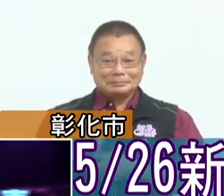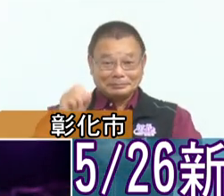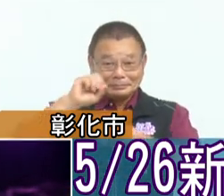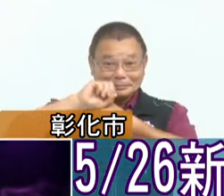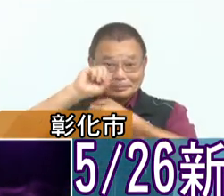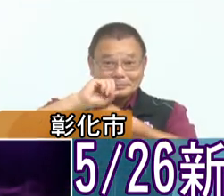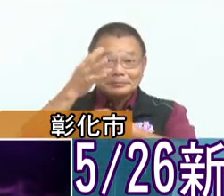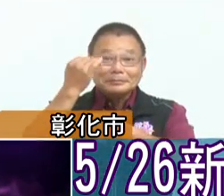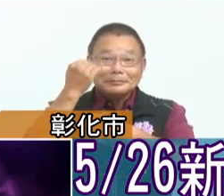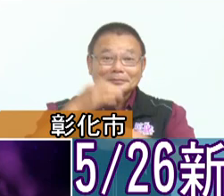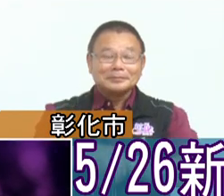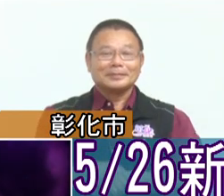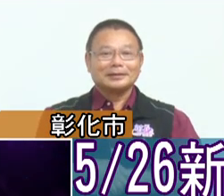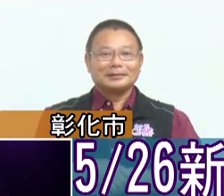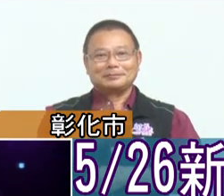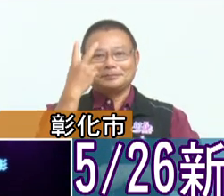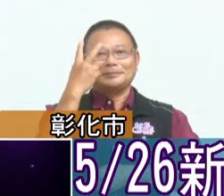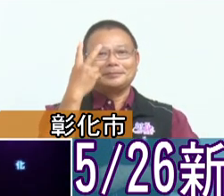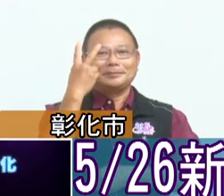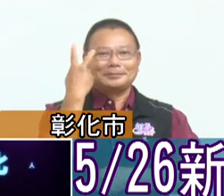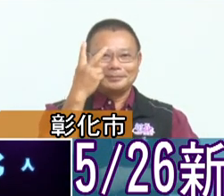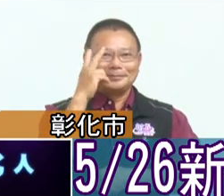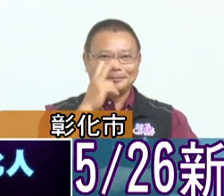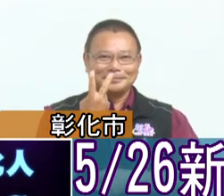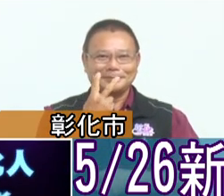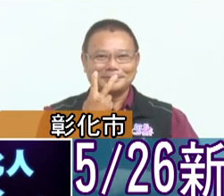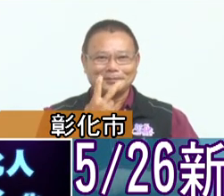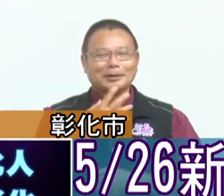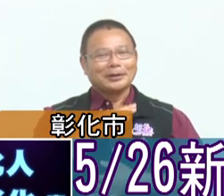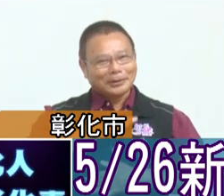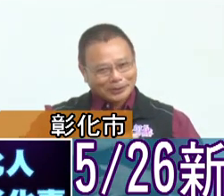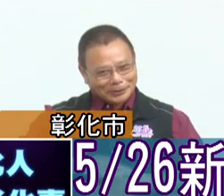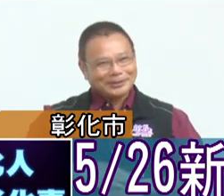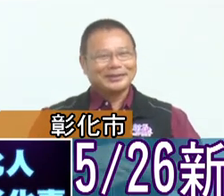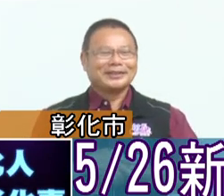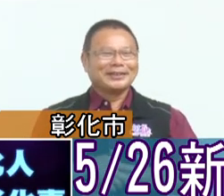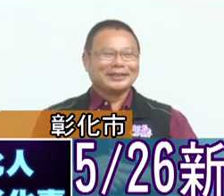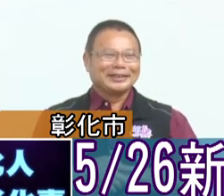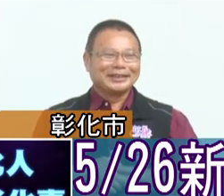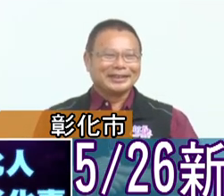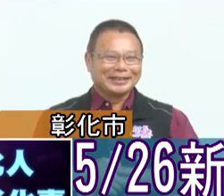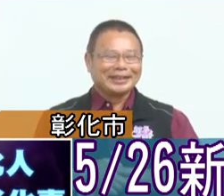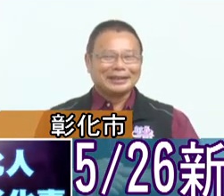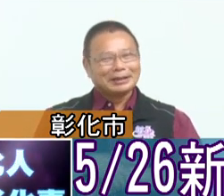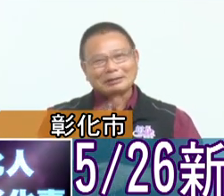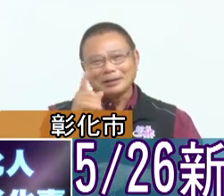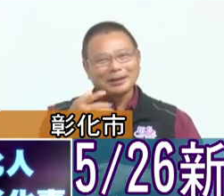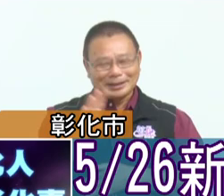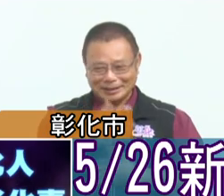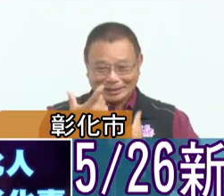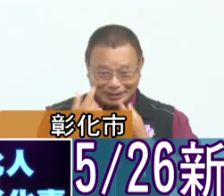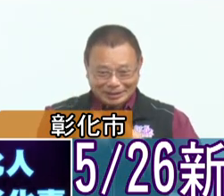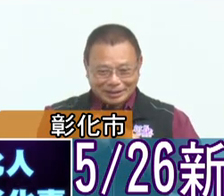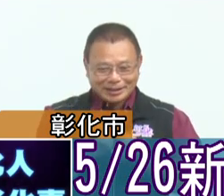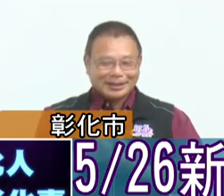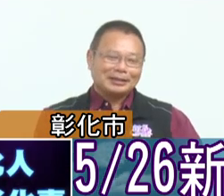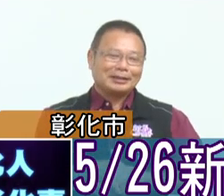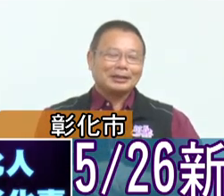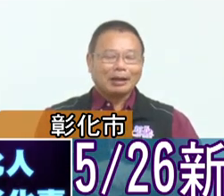新状况。 今天两个，啊，松了一口气哈。但是我也希望大家不要因为这